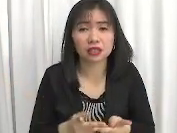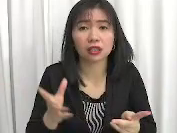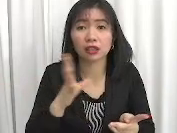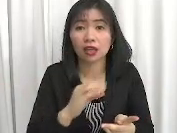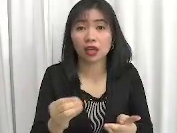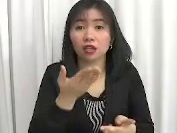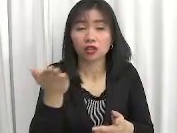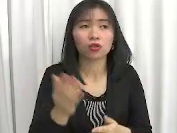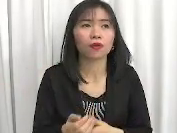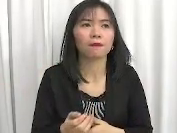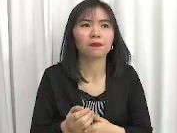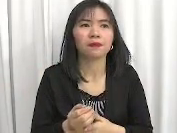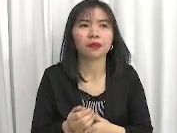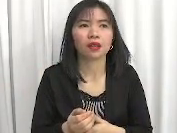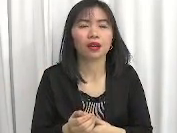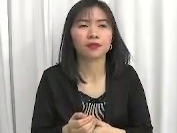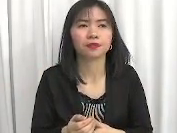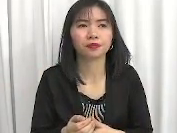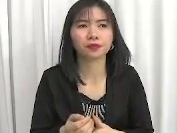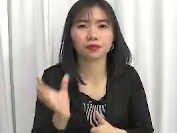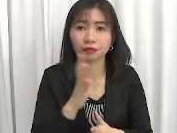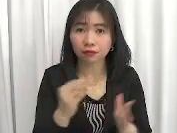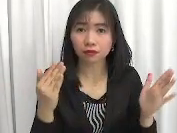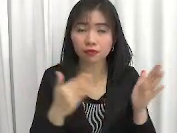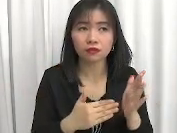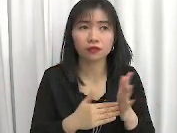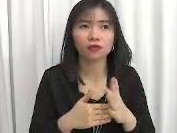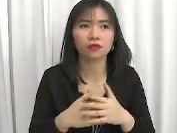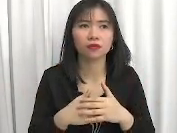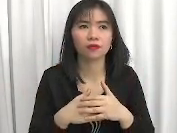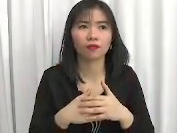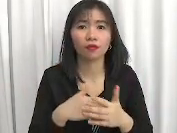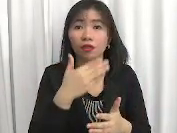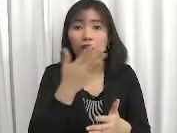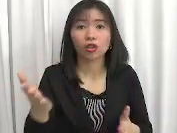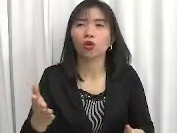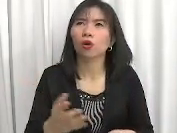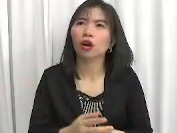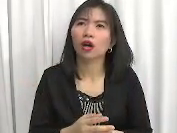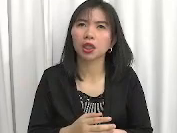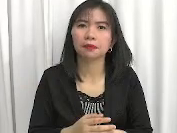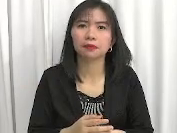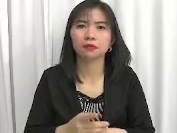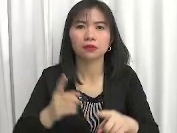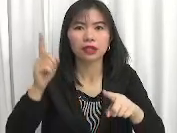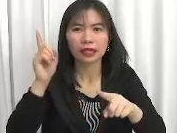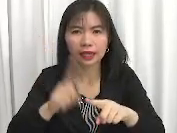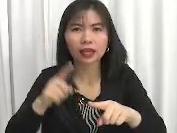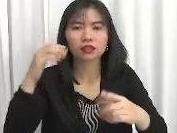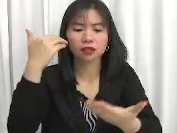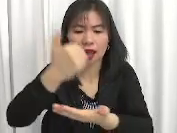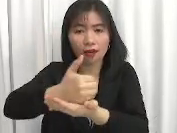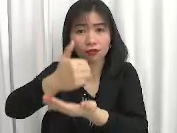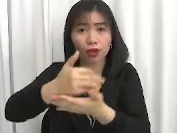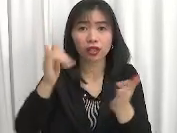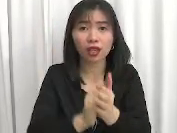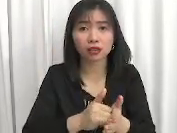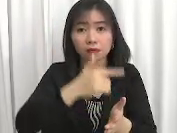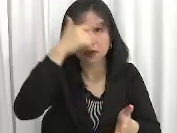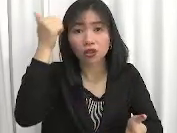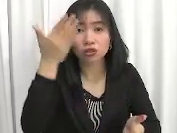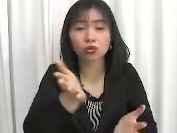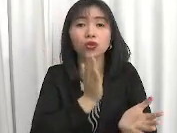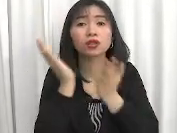yung sundalo. Apo. No? At siyempre, hindi ka makakatanggi hangga't nasa serbisyo ka. Mm-hmm. Kaya nga kung